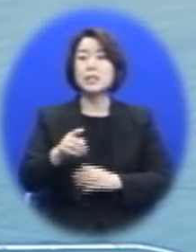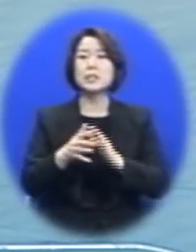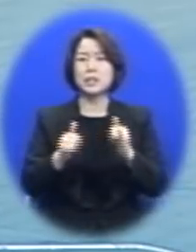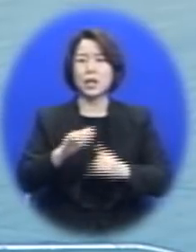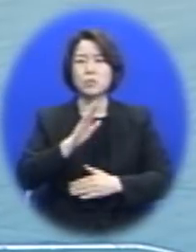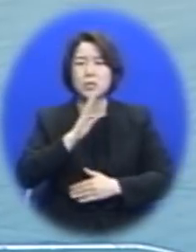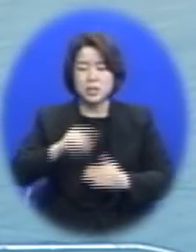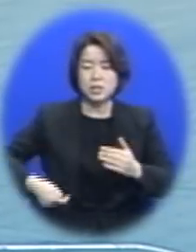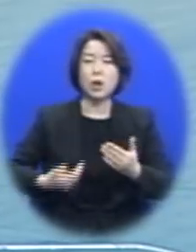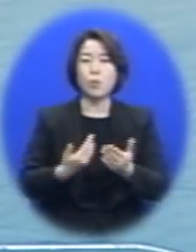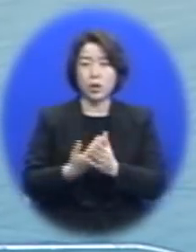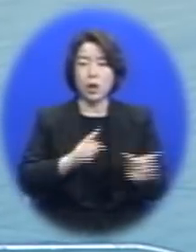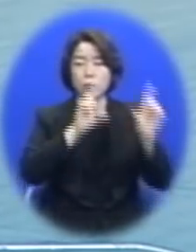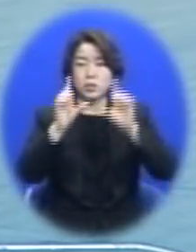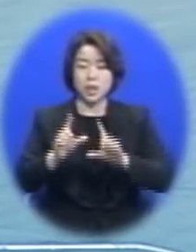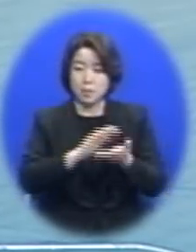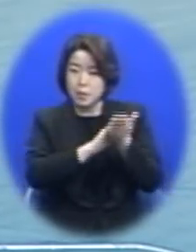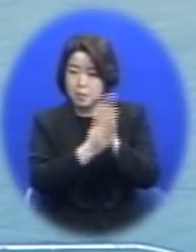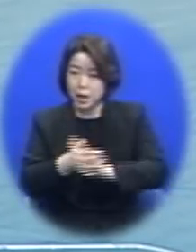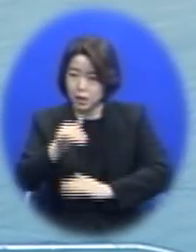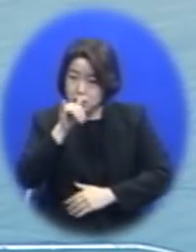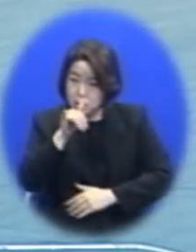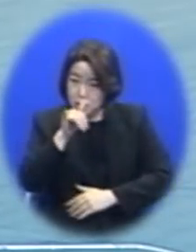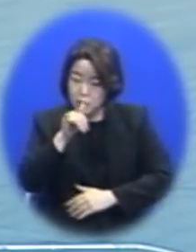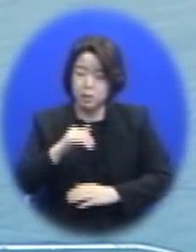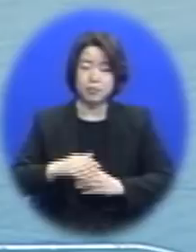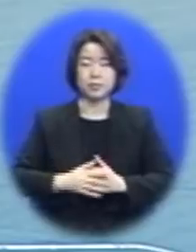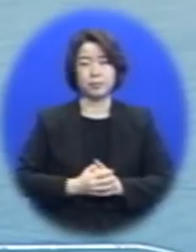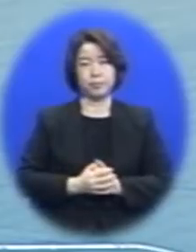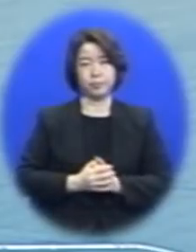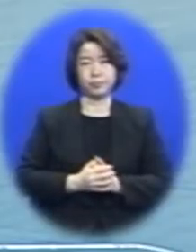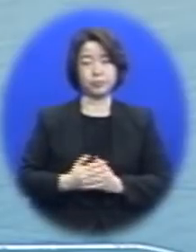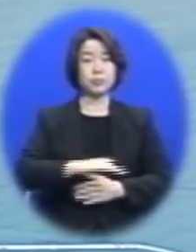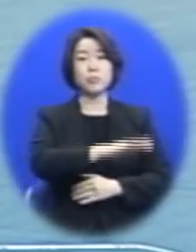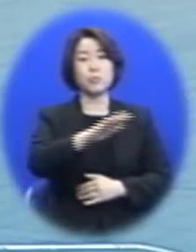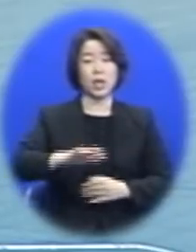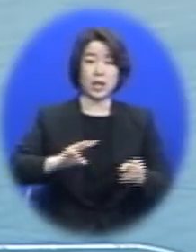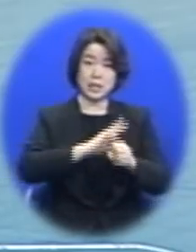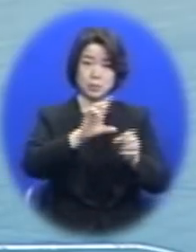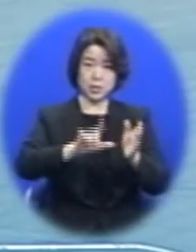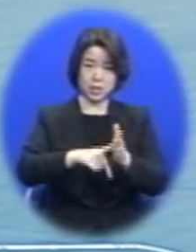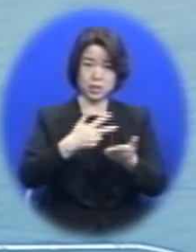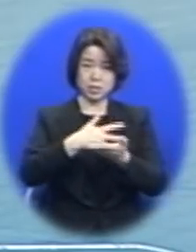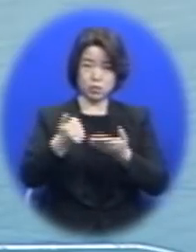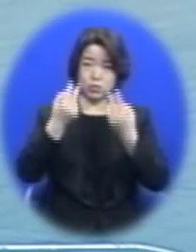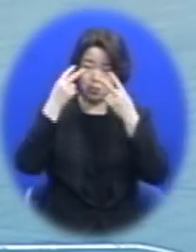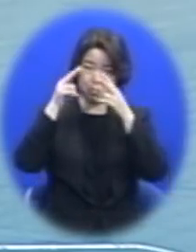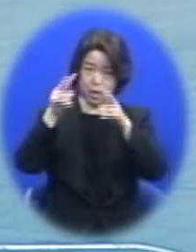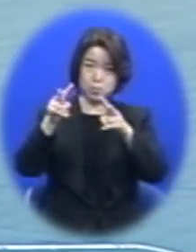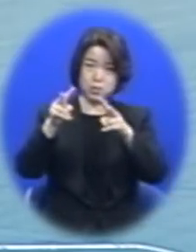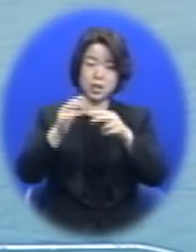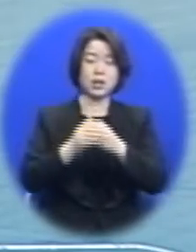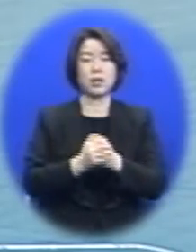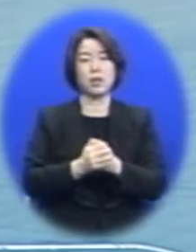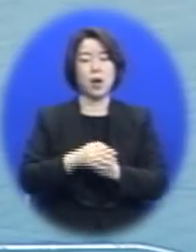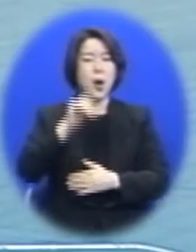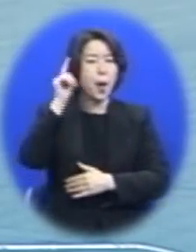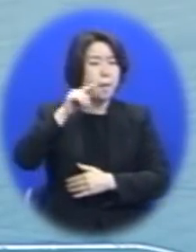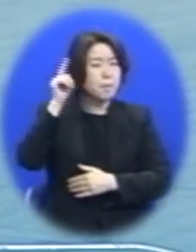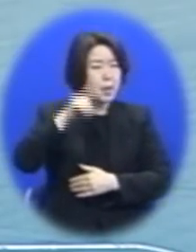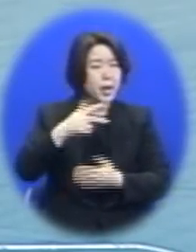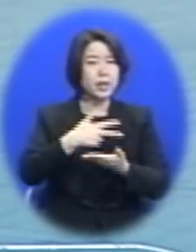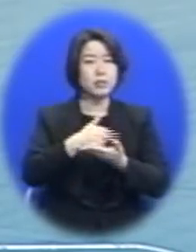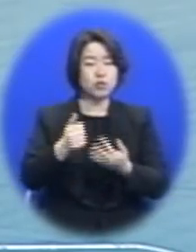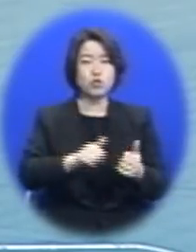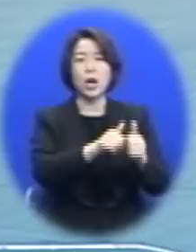진짜 회개하고 삶이 바뀐 느냐 하는 겁니다 우리가 24시간 주님을 바라보자 부르고 매일 주와